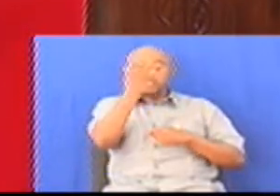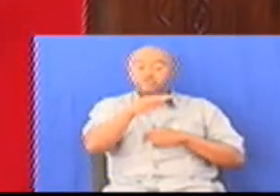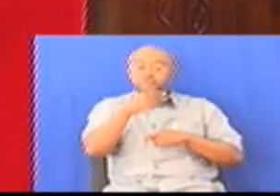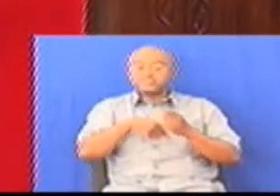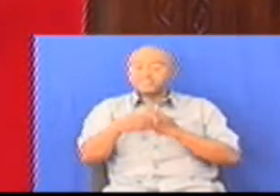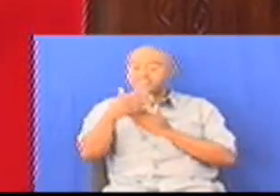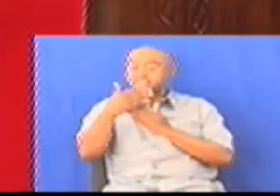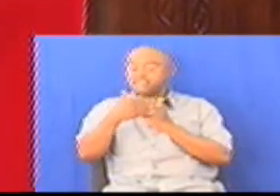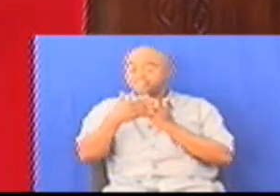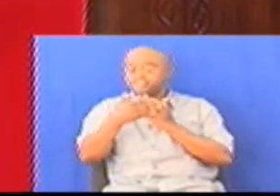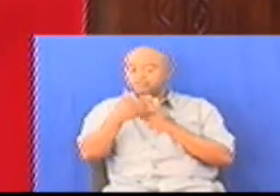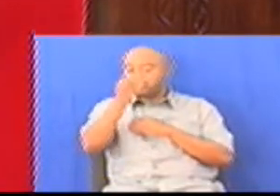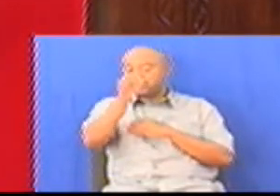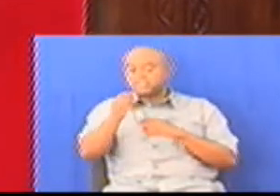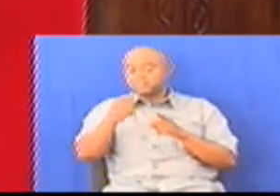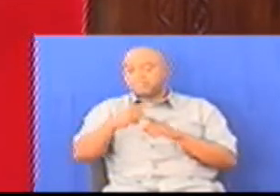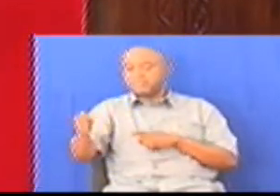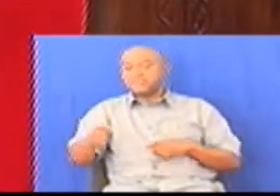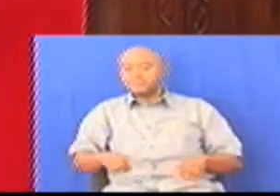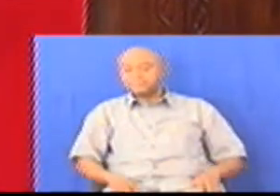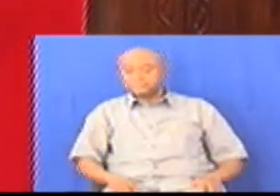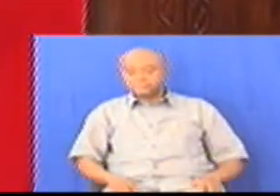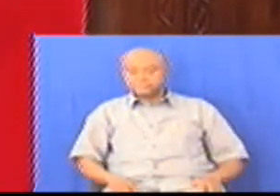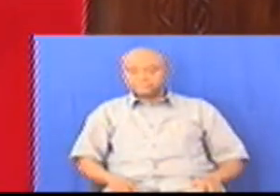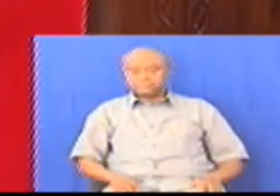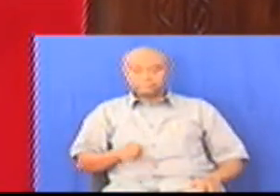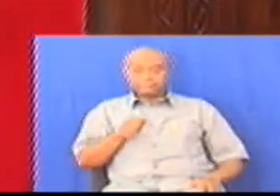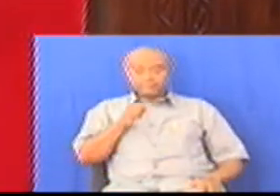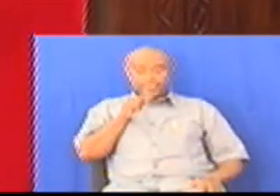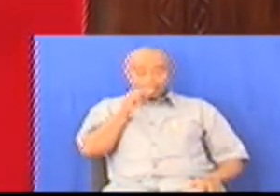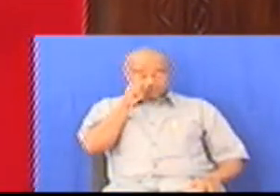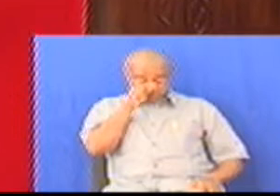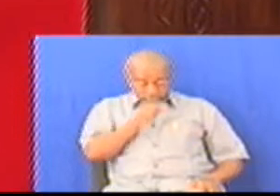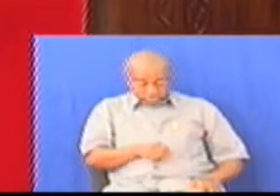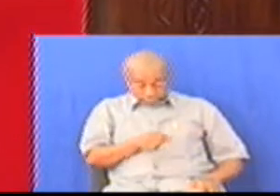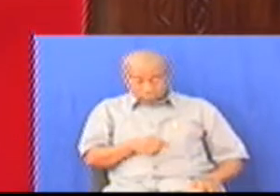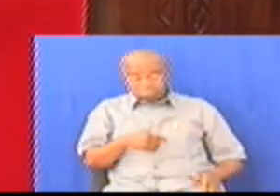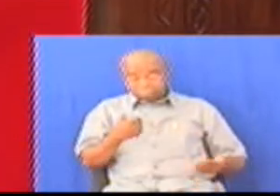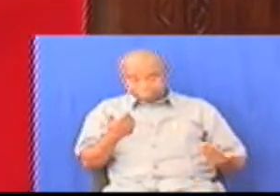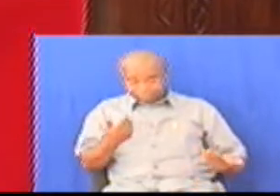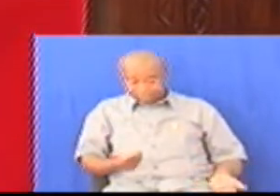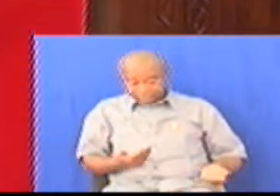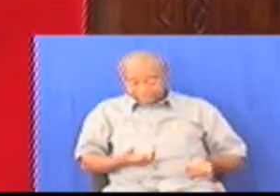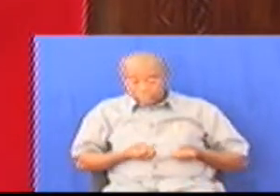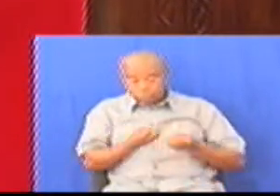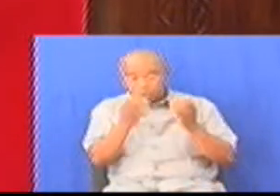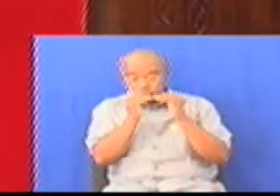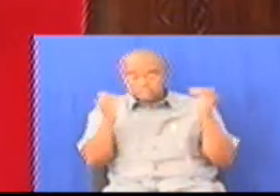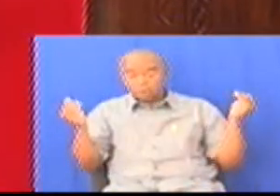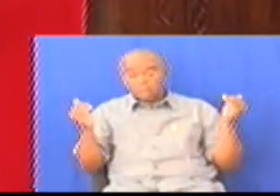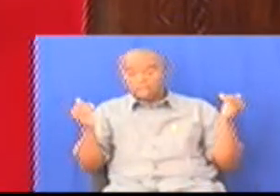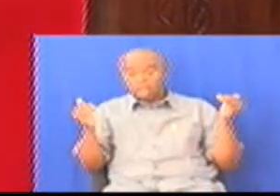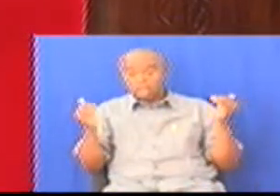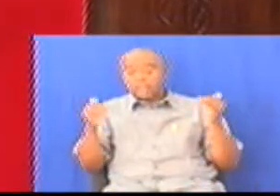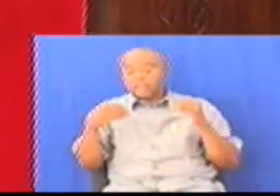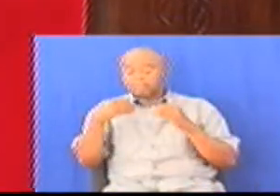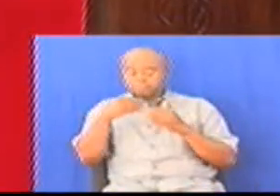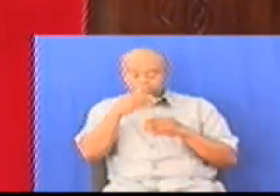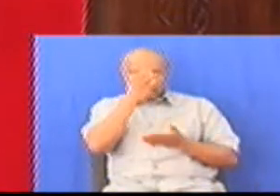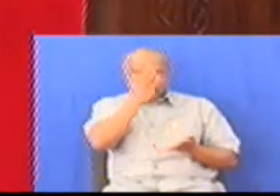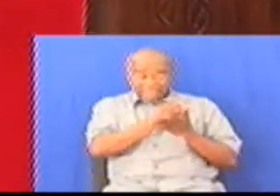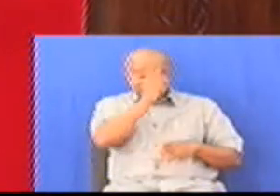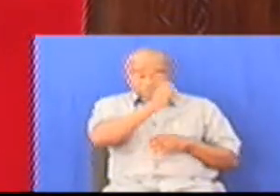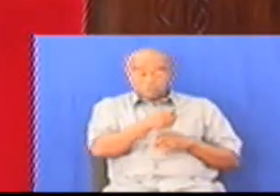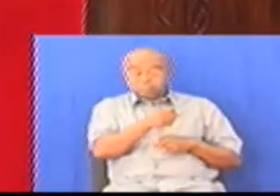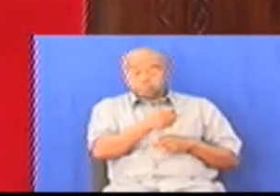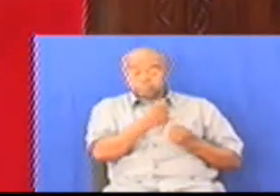100%. Hatua hii inalenga kuweka usawa katika utozaji wa kodi ya mapato baina ya wazalishaji wa bidhaa walio nje na ndani ya maeneo